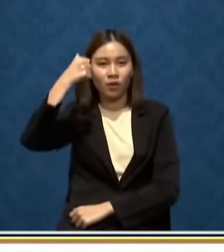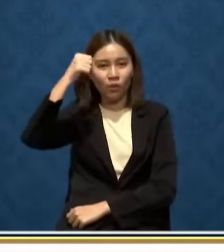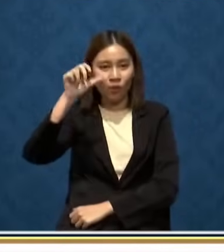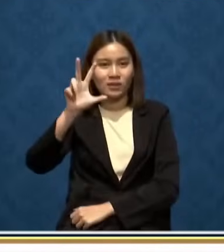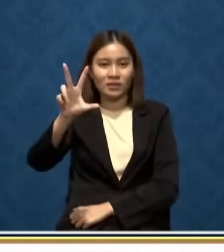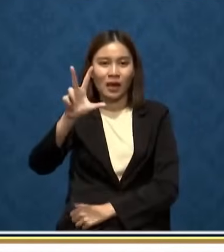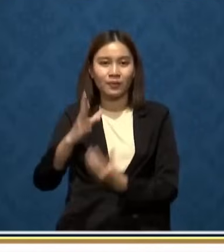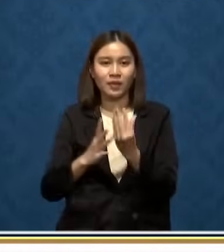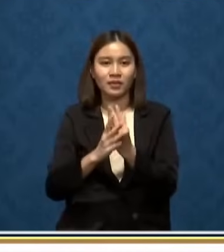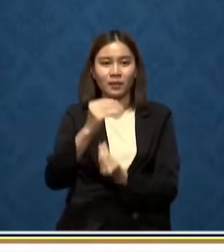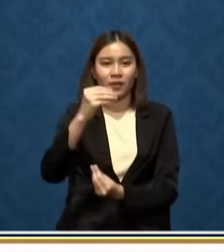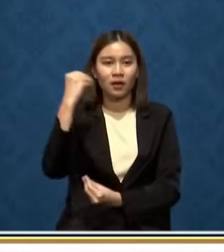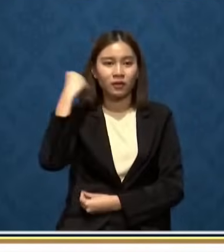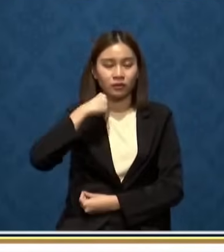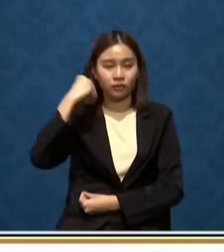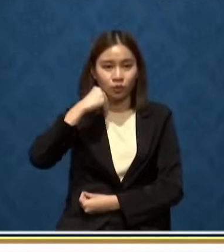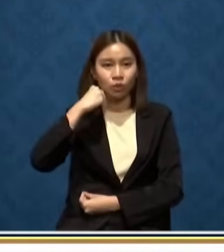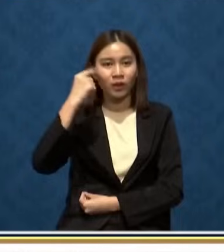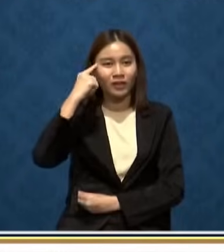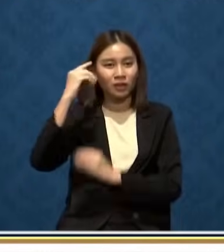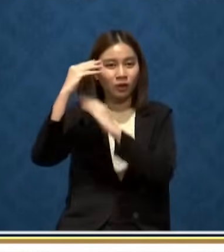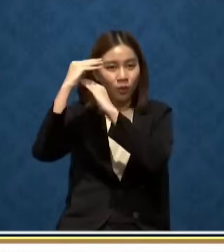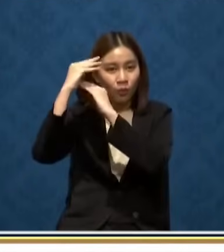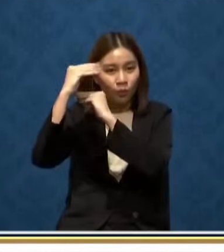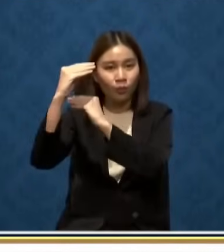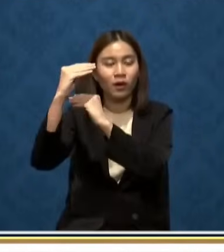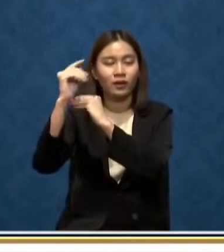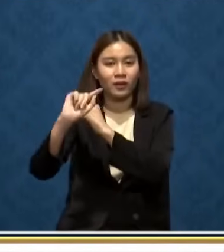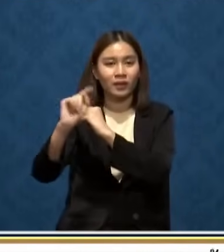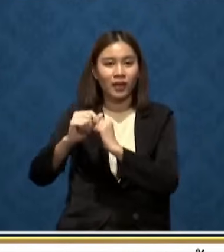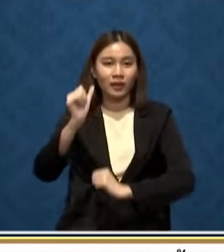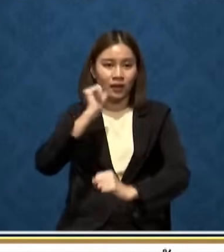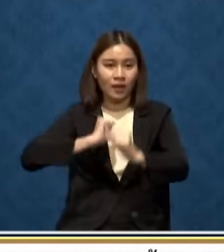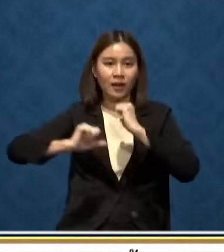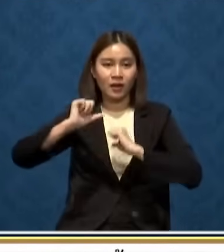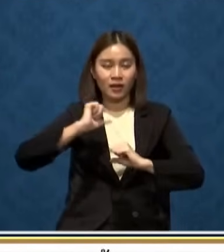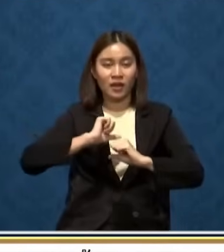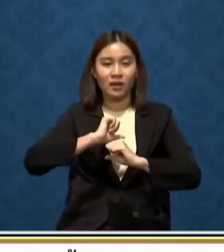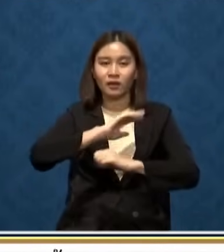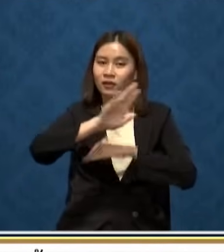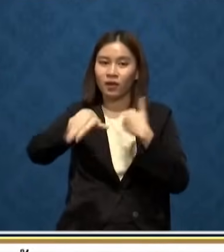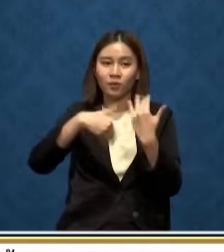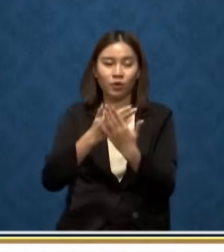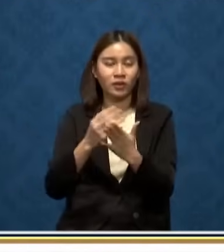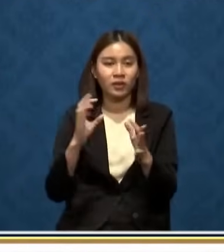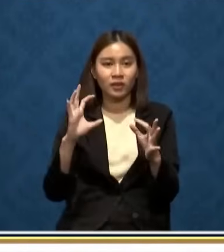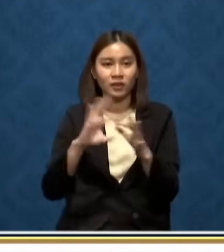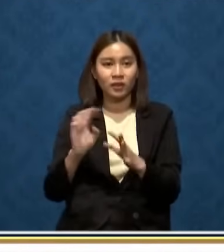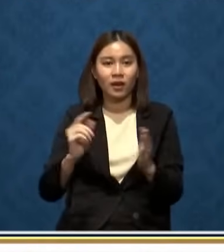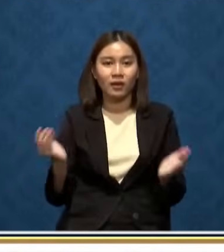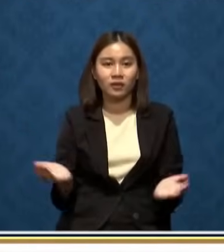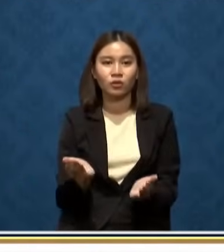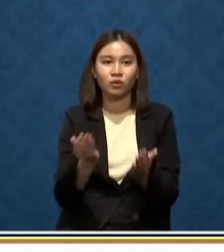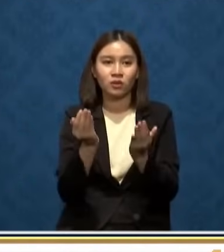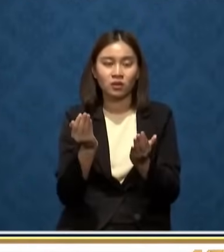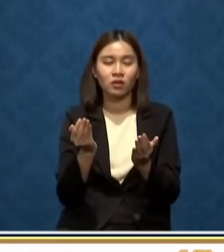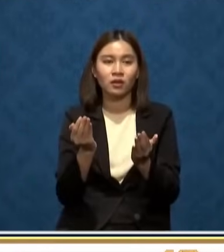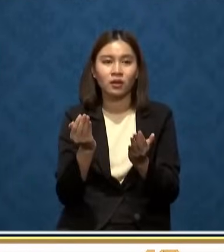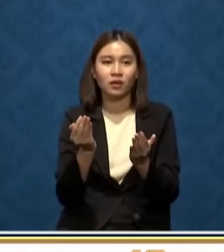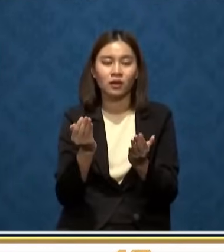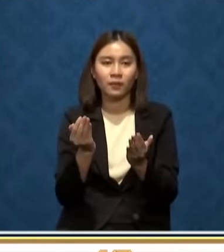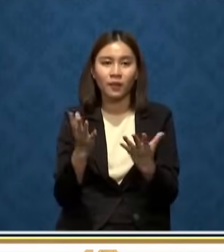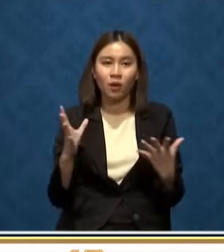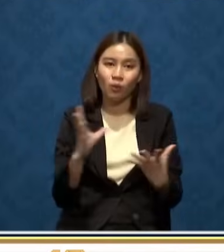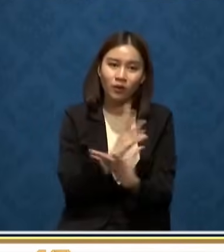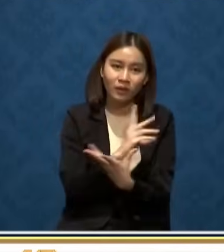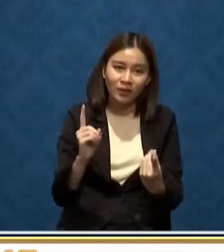ต่อสัปดาห์และเราหวังให้เนื้อหาละครเหล่านี้ค่ะเป็นเนื้อหาที่ส่งเสริมในเรื่องของซอฟต์พาว